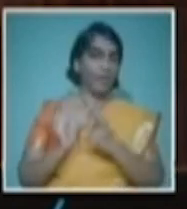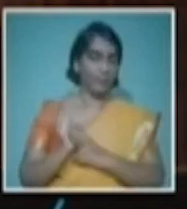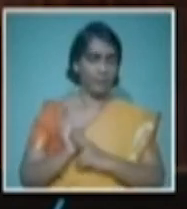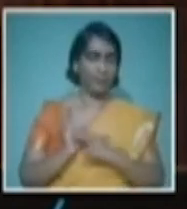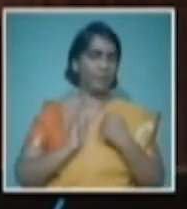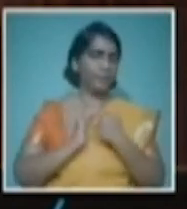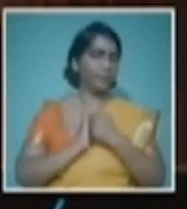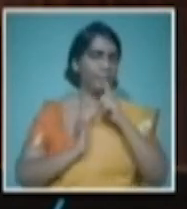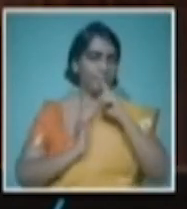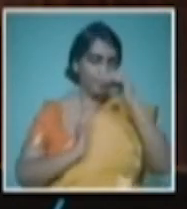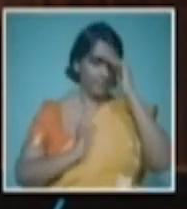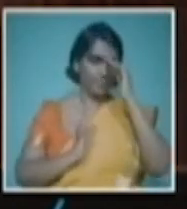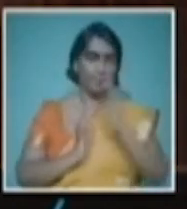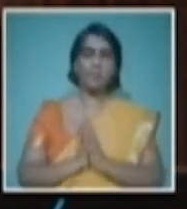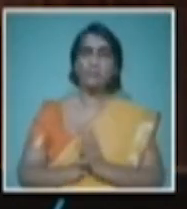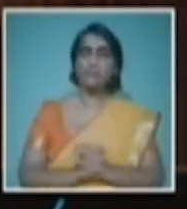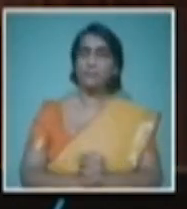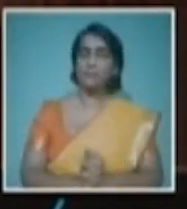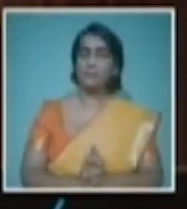අරු කතානායකතුමනි